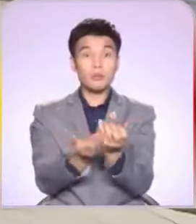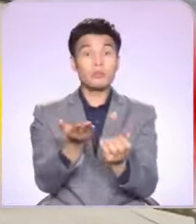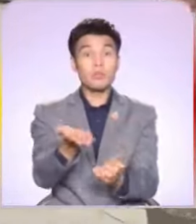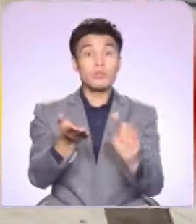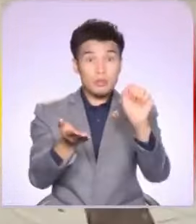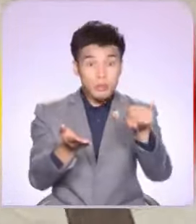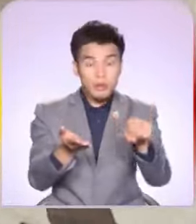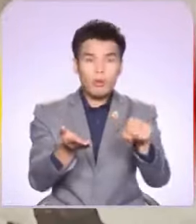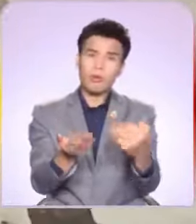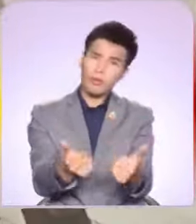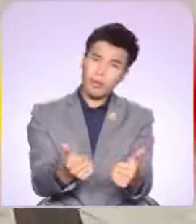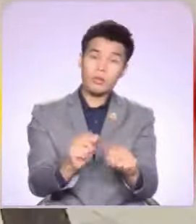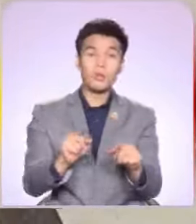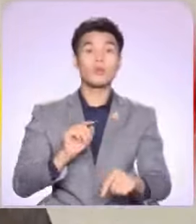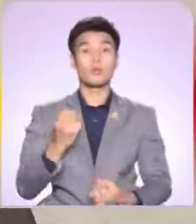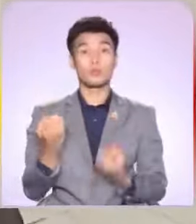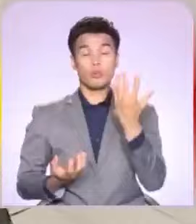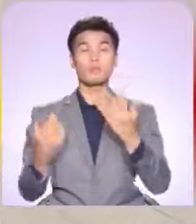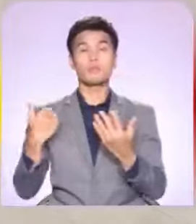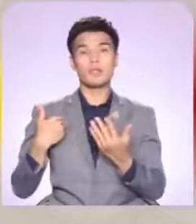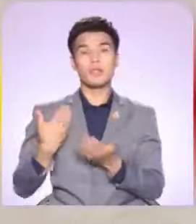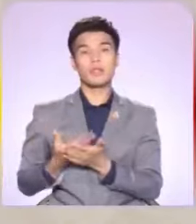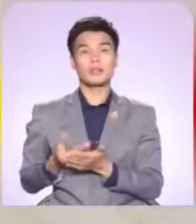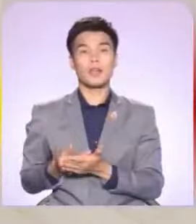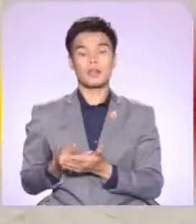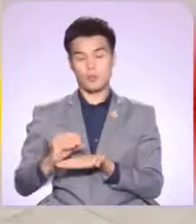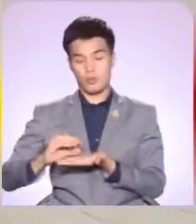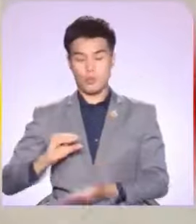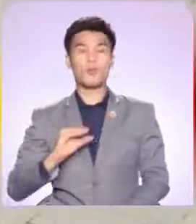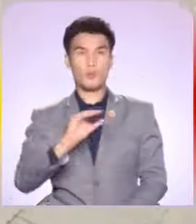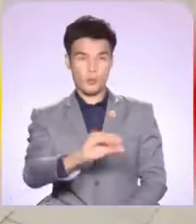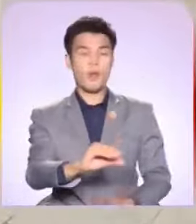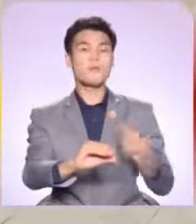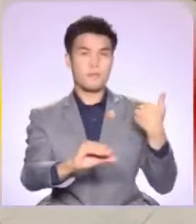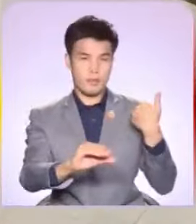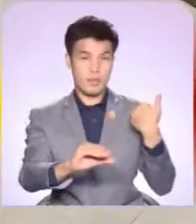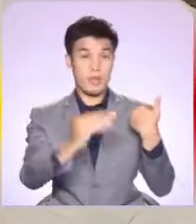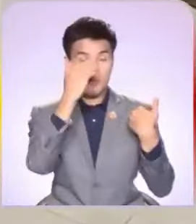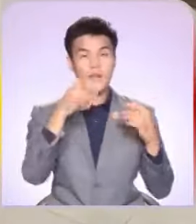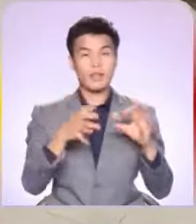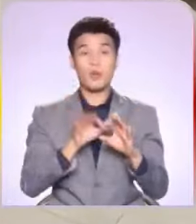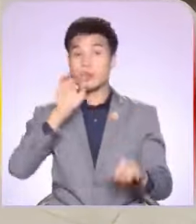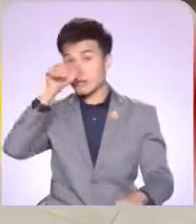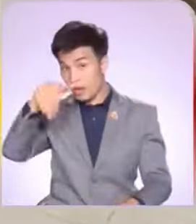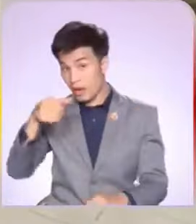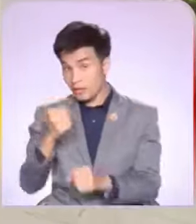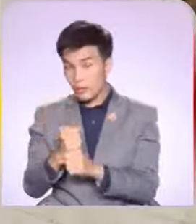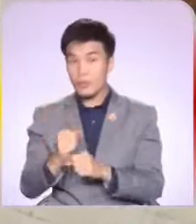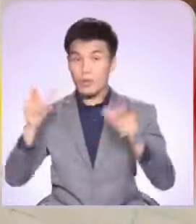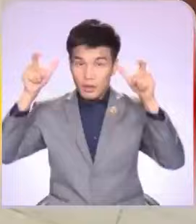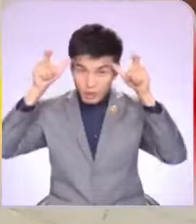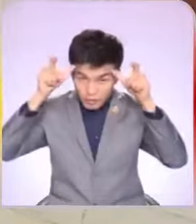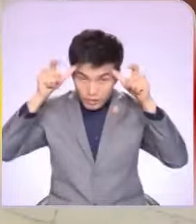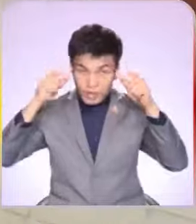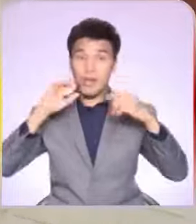ไม่แต่ในมุมนึงทางอุทยานเขามีการจ่ายชดเชยบางส่วนแล้วนะคะเพราะว่าเรื่องของช้างป่ากระทิงลิ